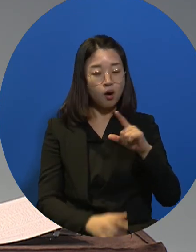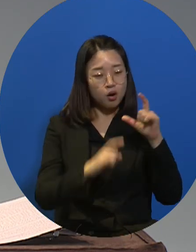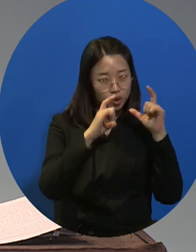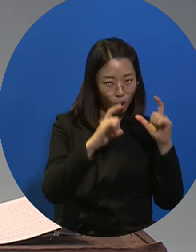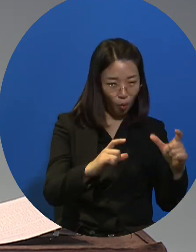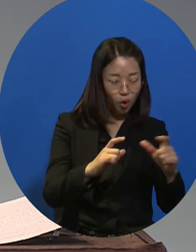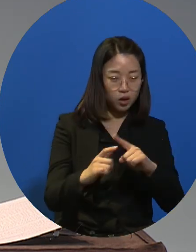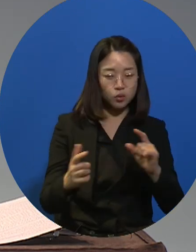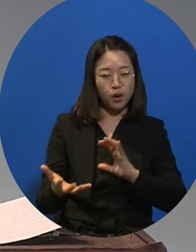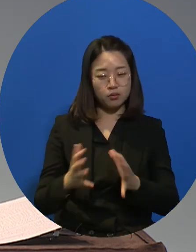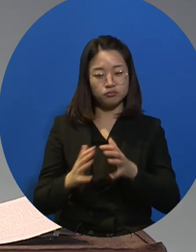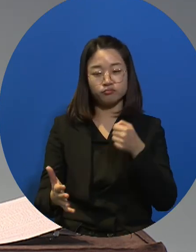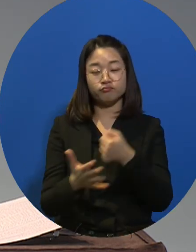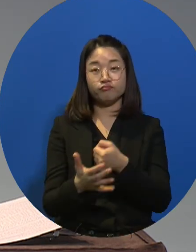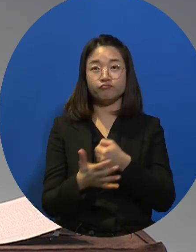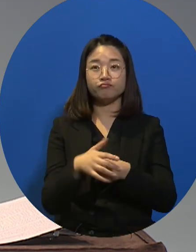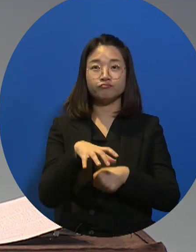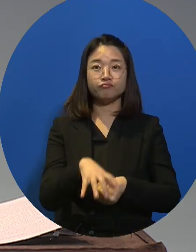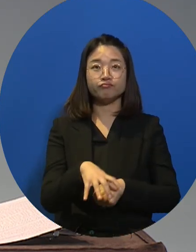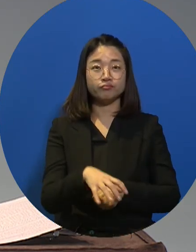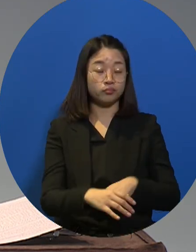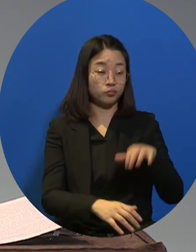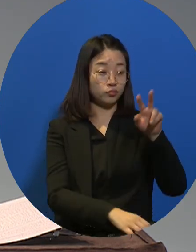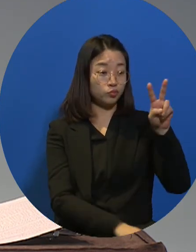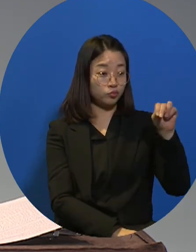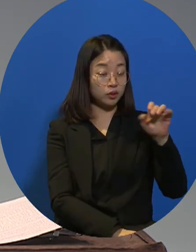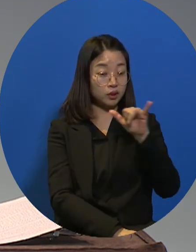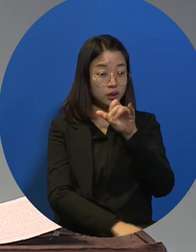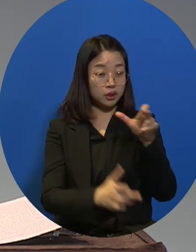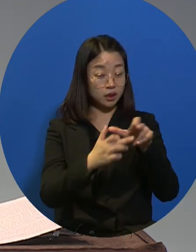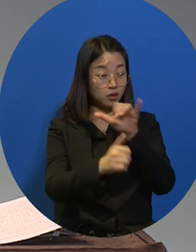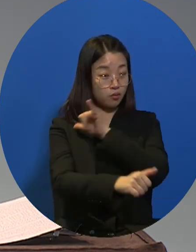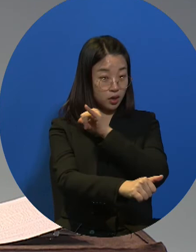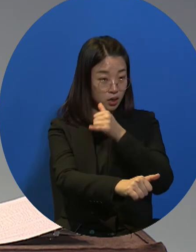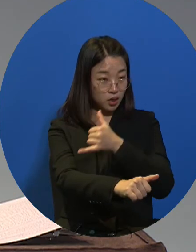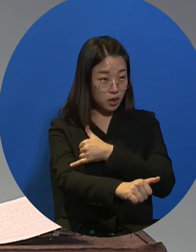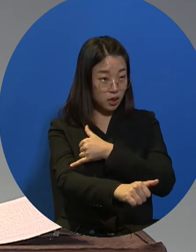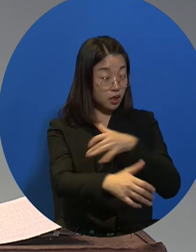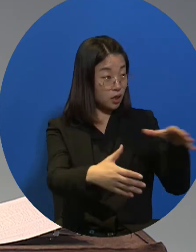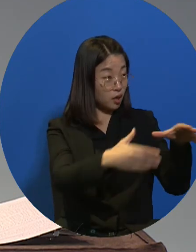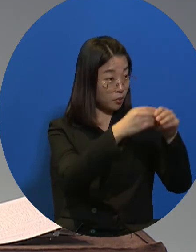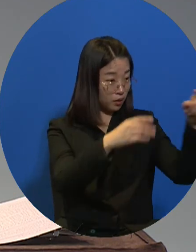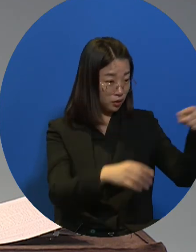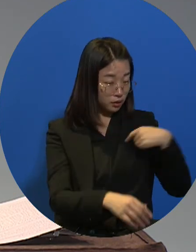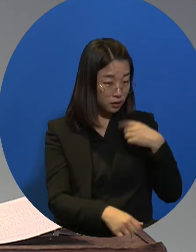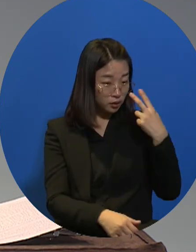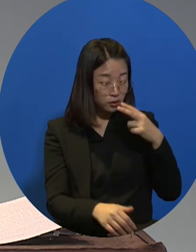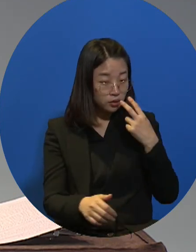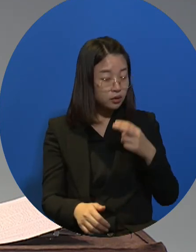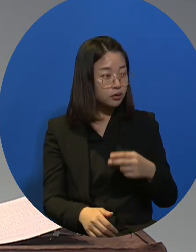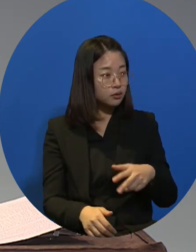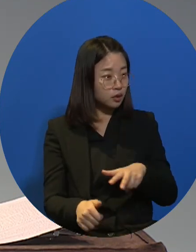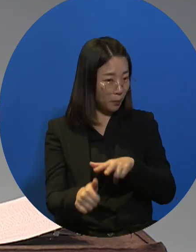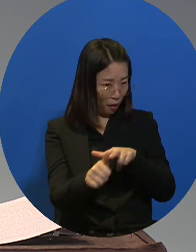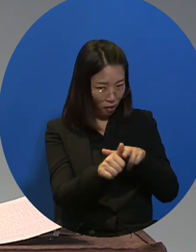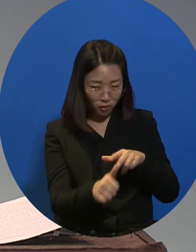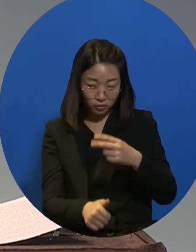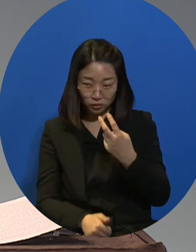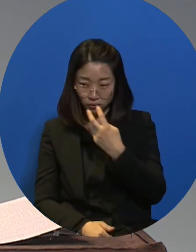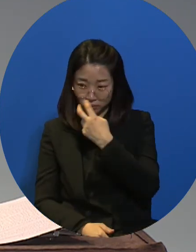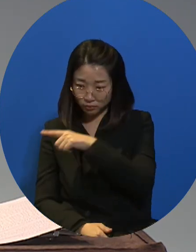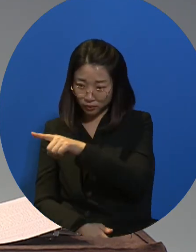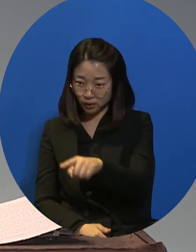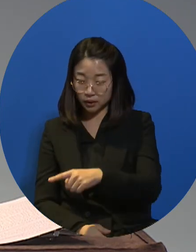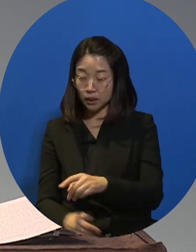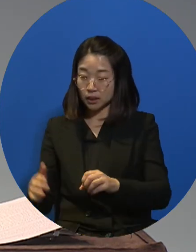있고 유엔 장애인 권리 협약의 그 모니터링 기구입니다. 그래서 매년 권리협약이